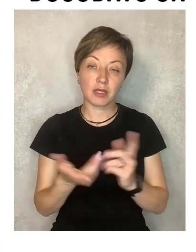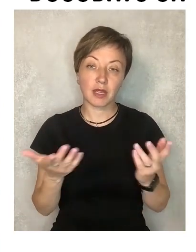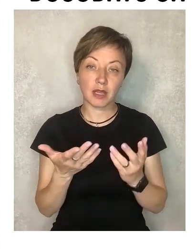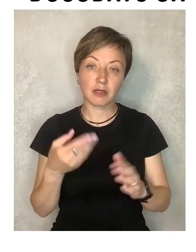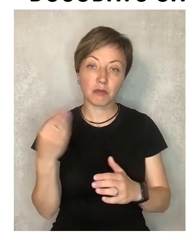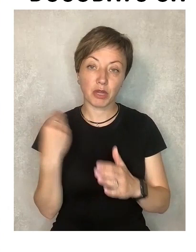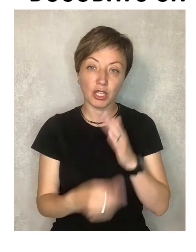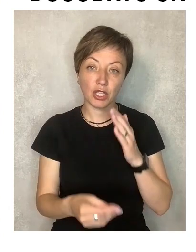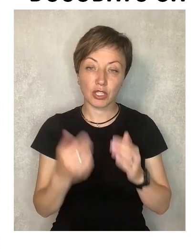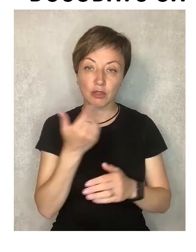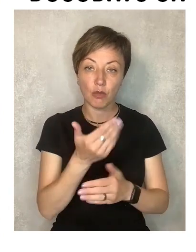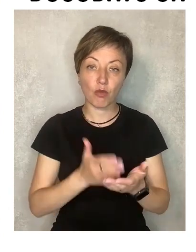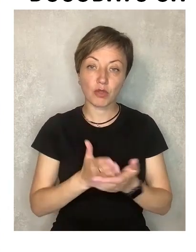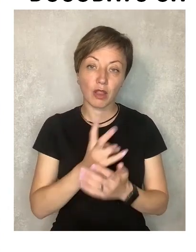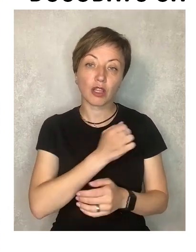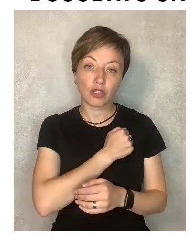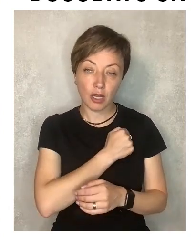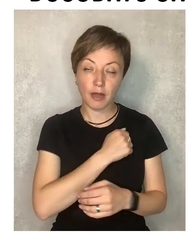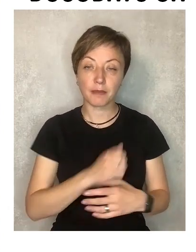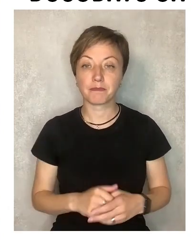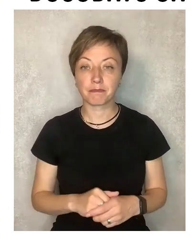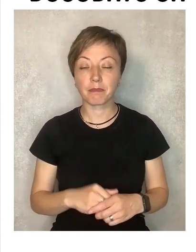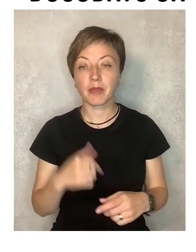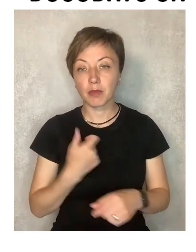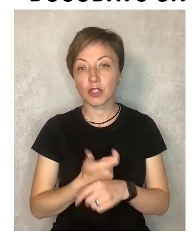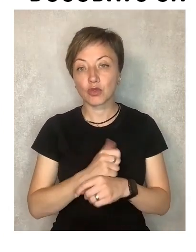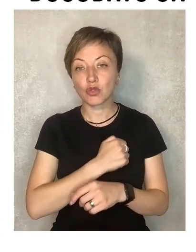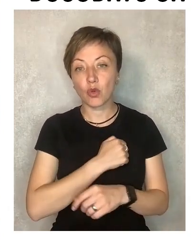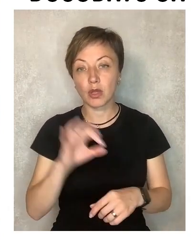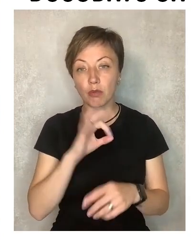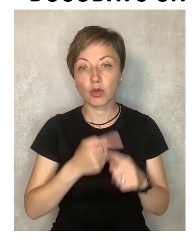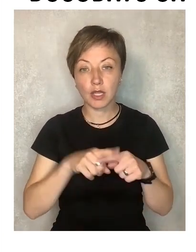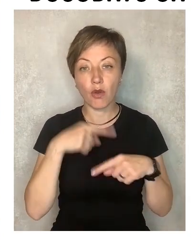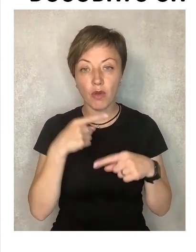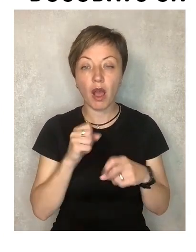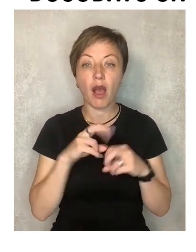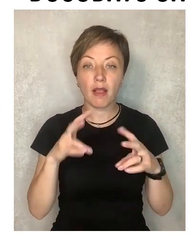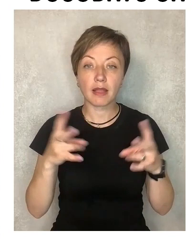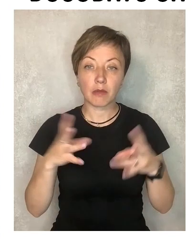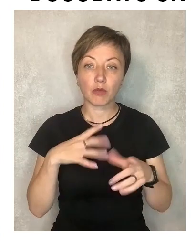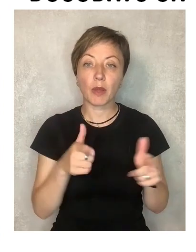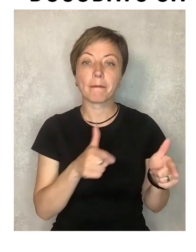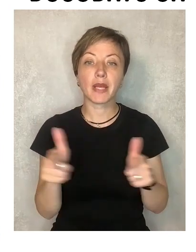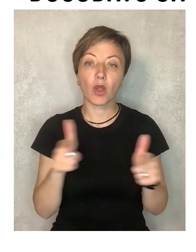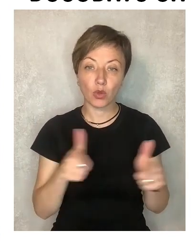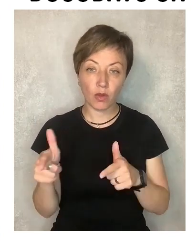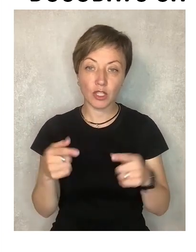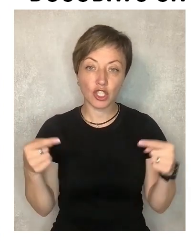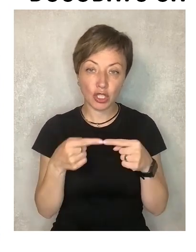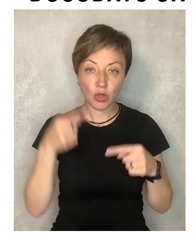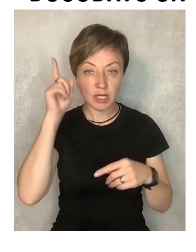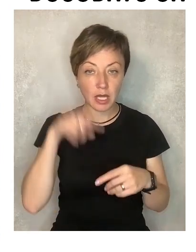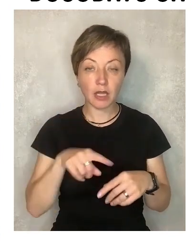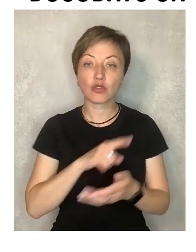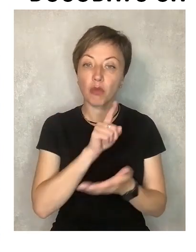боку посадовців. На жаль, ну мені дуже шкода про це говорити, але треба бути підготовленим і чітко знати, що зобов'язані